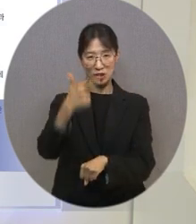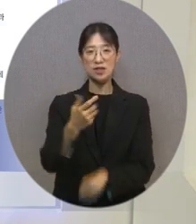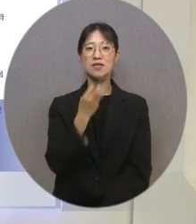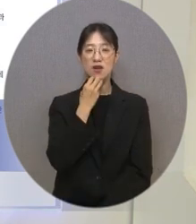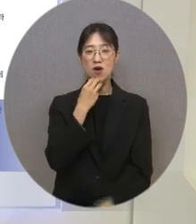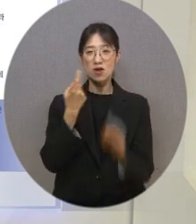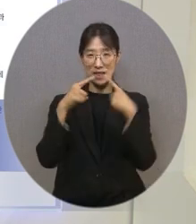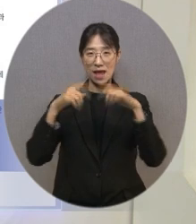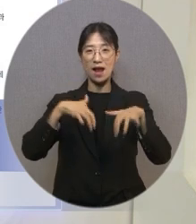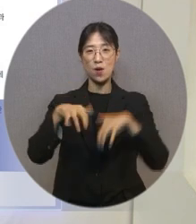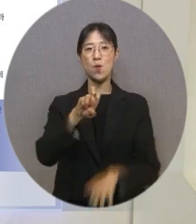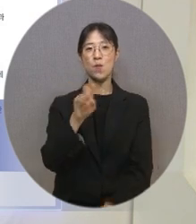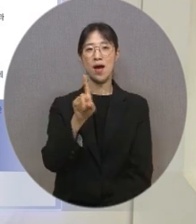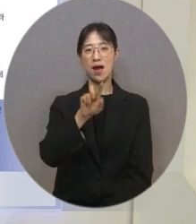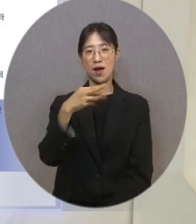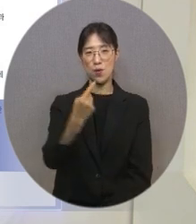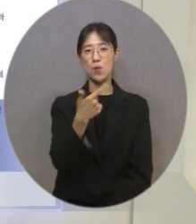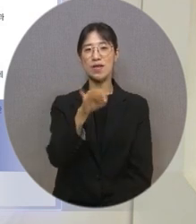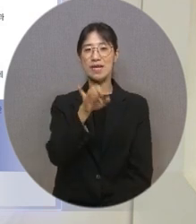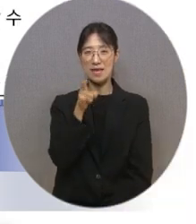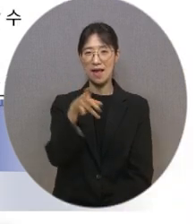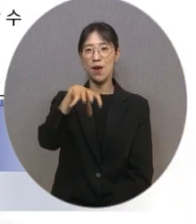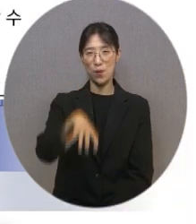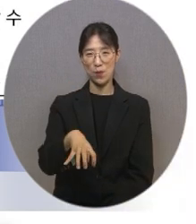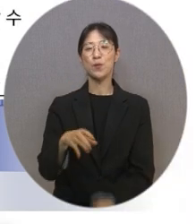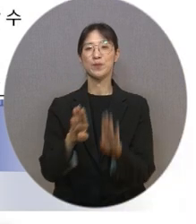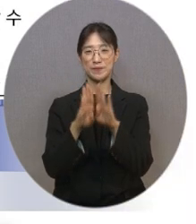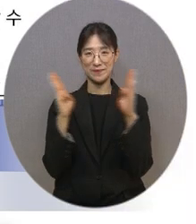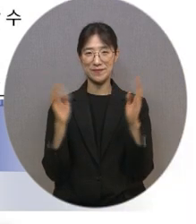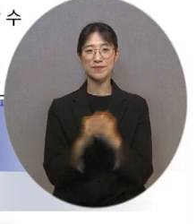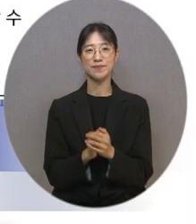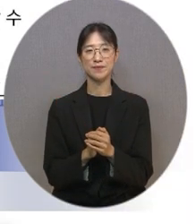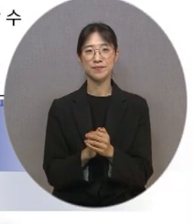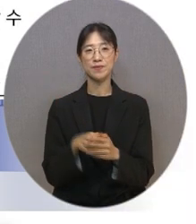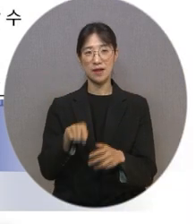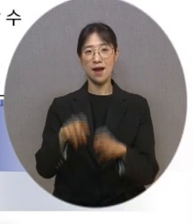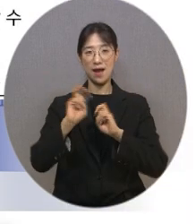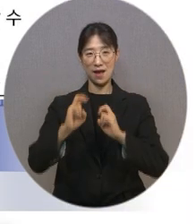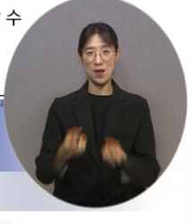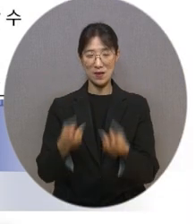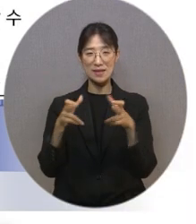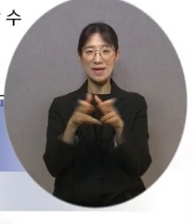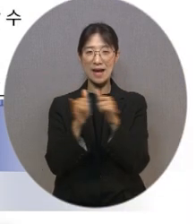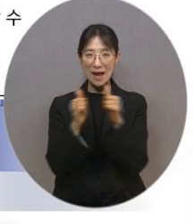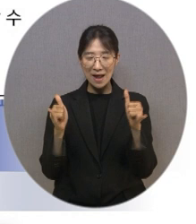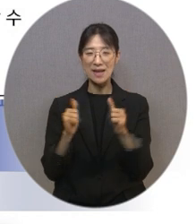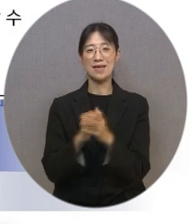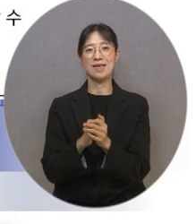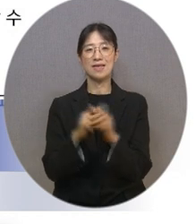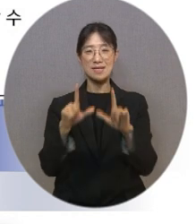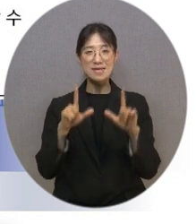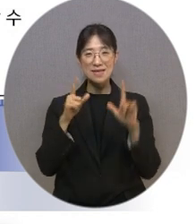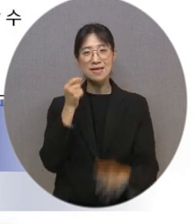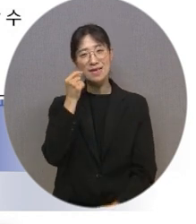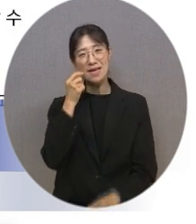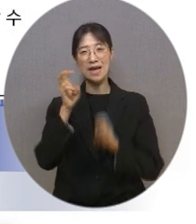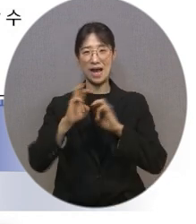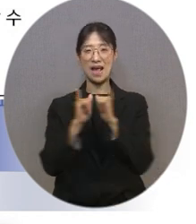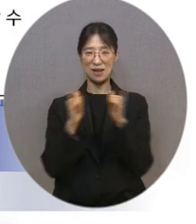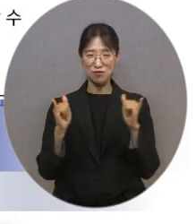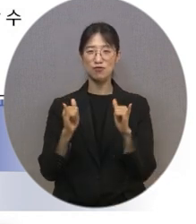서울대학로 마로니 공원에서 열립니다 이응 가요제는 장애인들에게 대중 가수로서의 길을